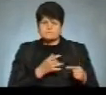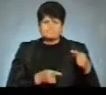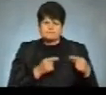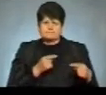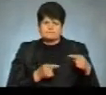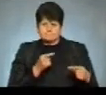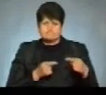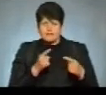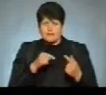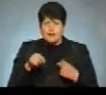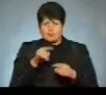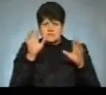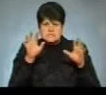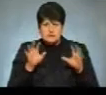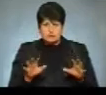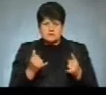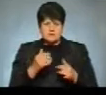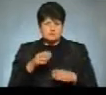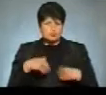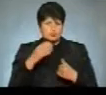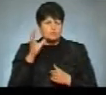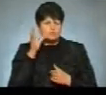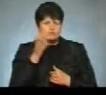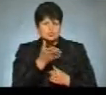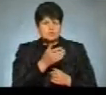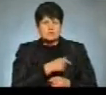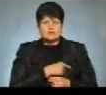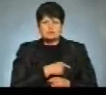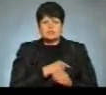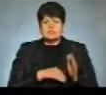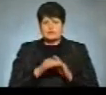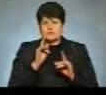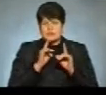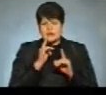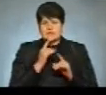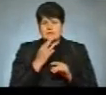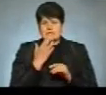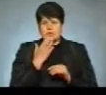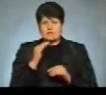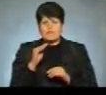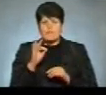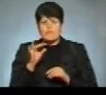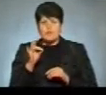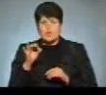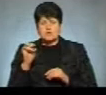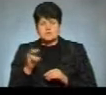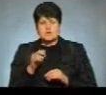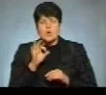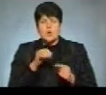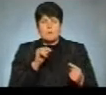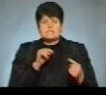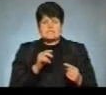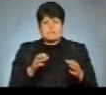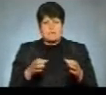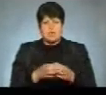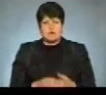дискусія навколо нього, і зараз пропоную послухати позицію депутатів Верховної Ради від Народного фронту та опозиційного блоку.